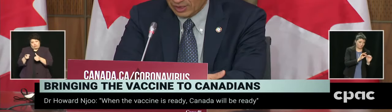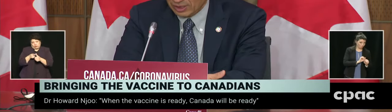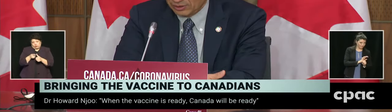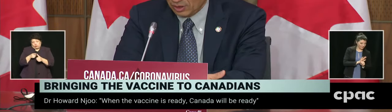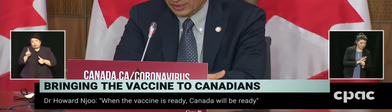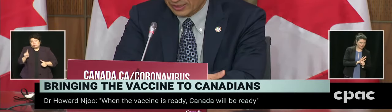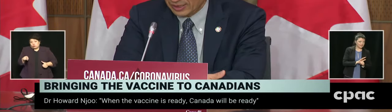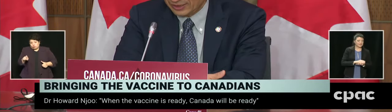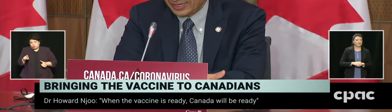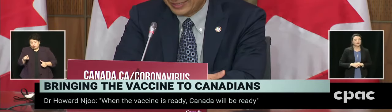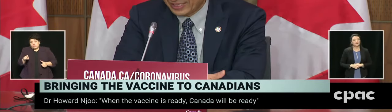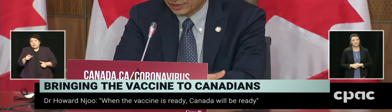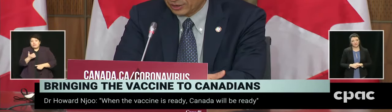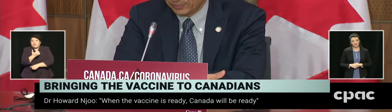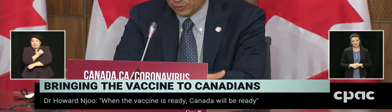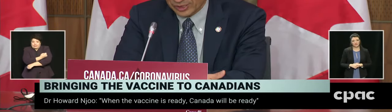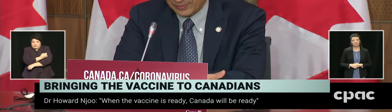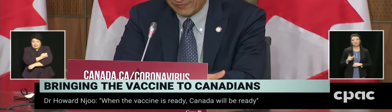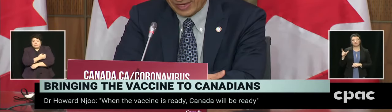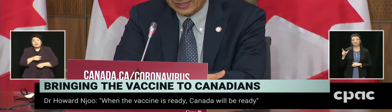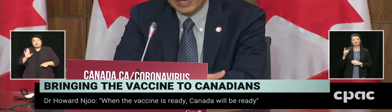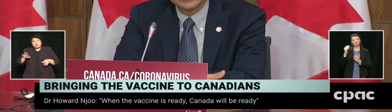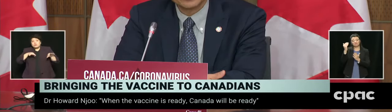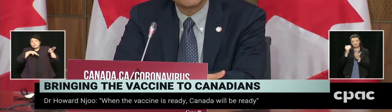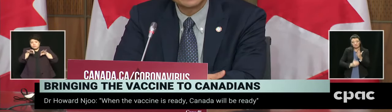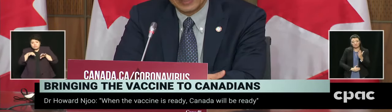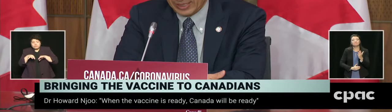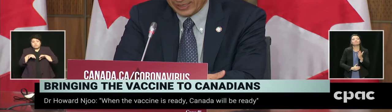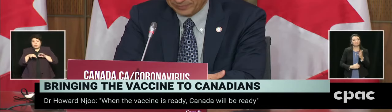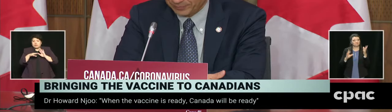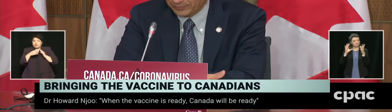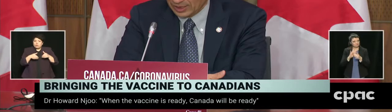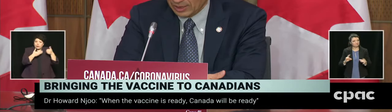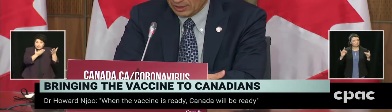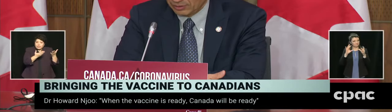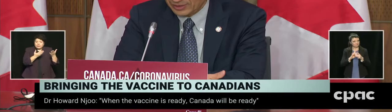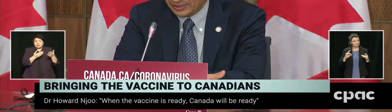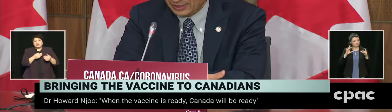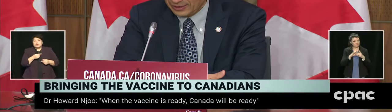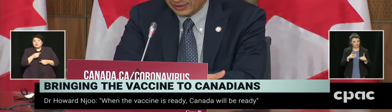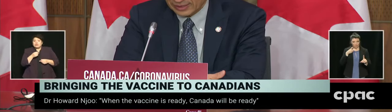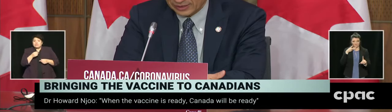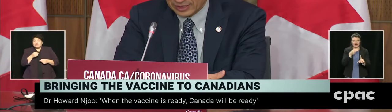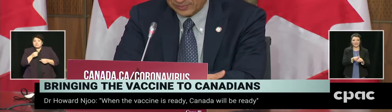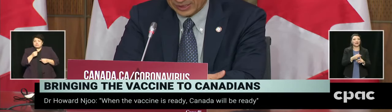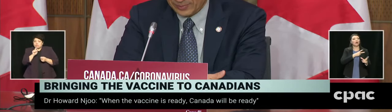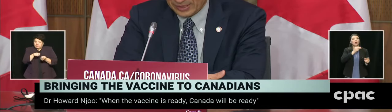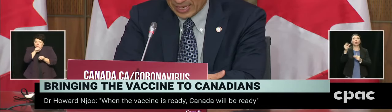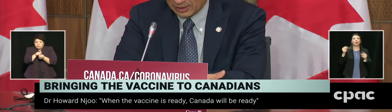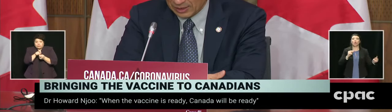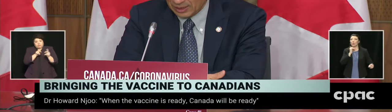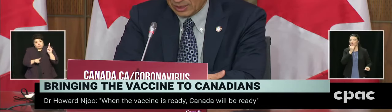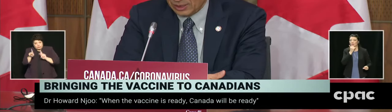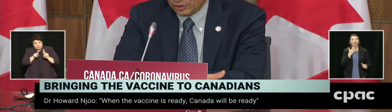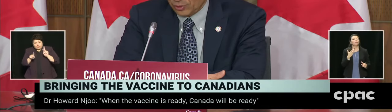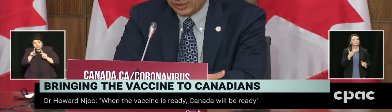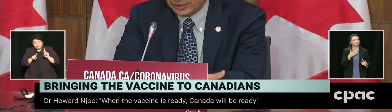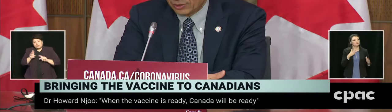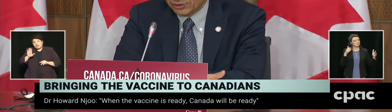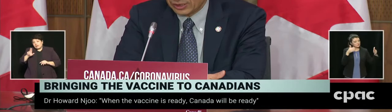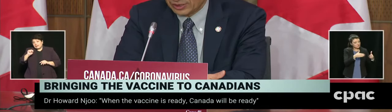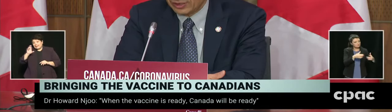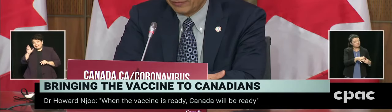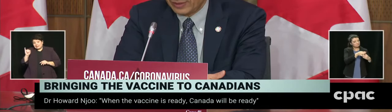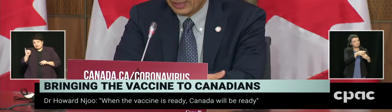COVID-19, dans lequel il a décrit un programme de vaccination ciblé. Dans ces lignes directrices préliminaires, le